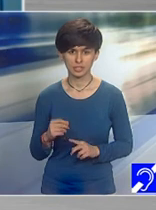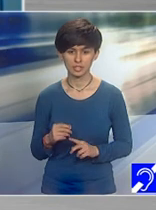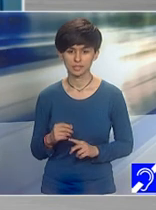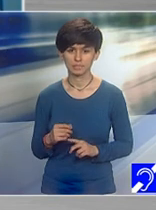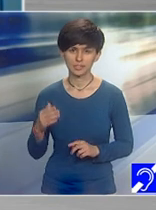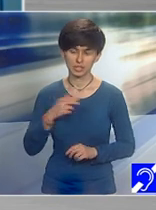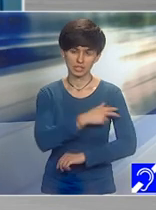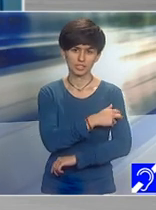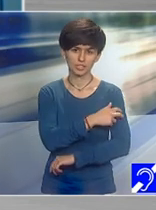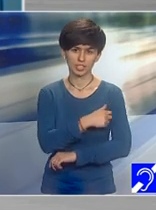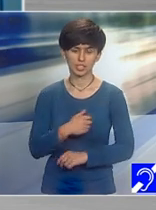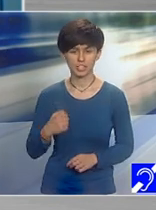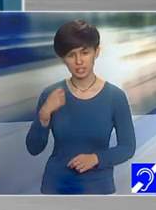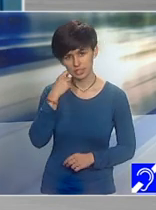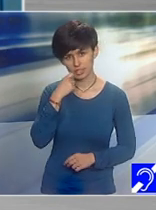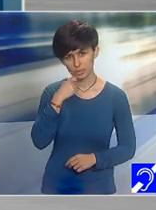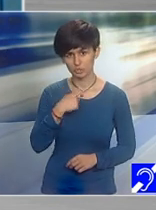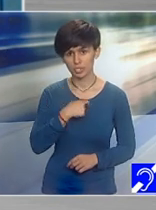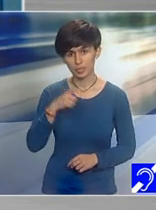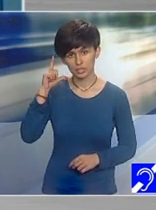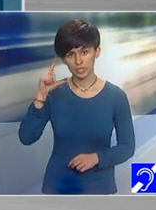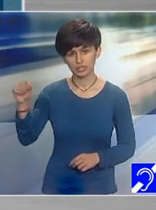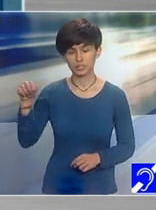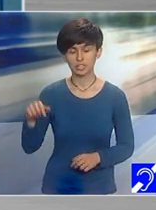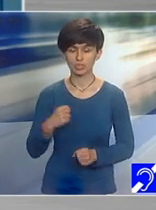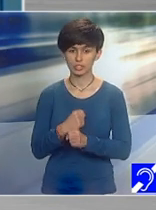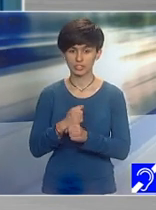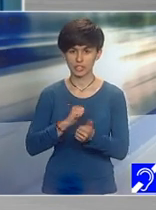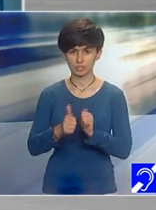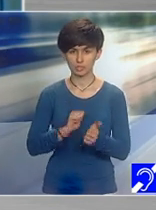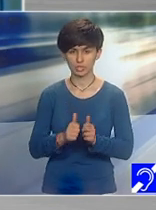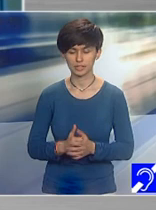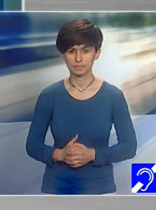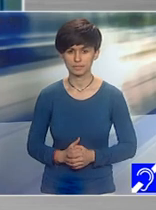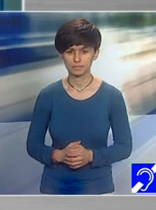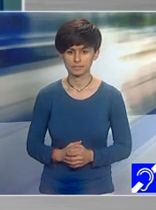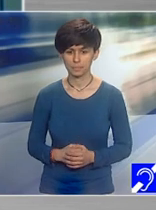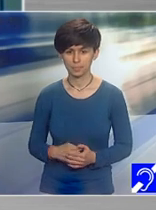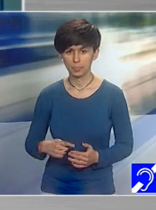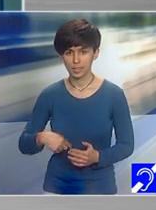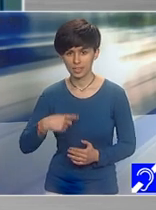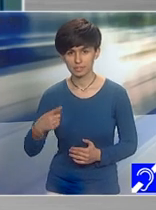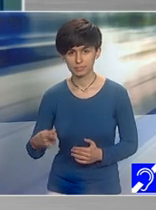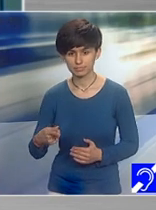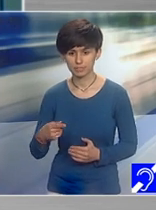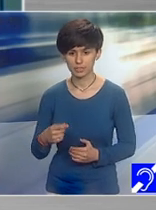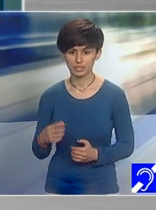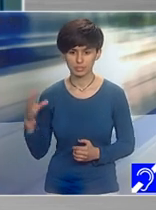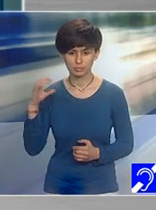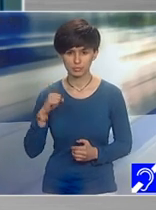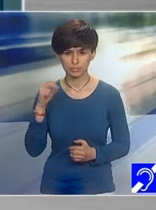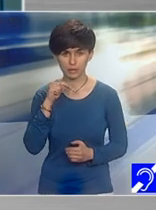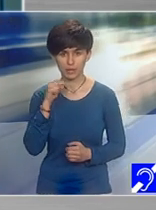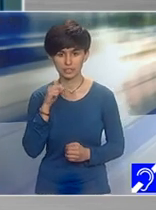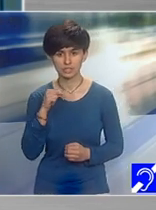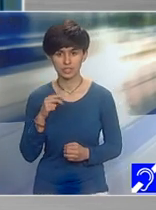acolo să facă sport. Și în sala de sport și la bazin. Iar după masă, sportivii școlari viitorul are activități